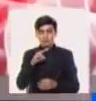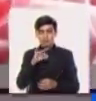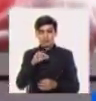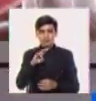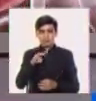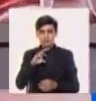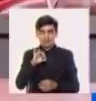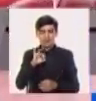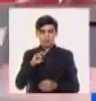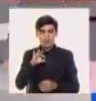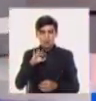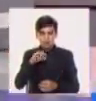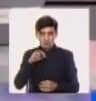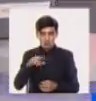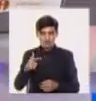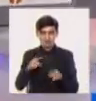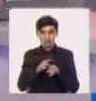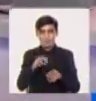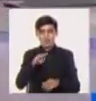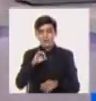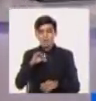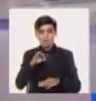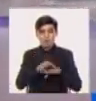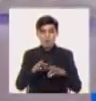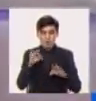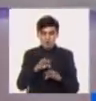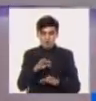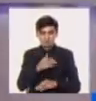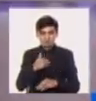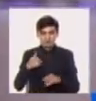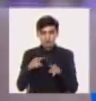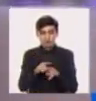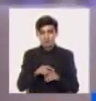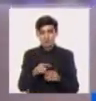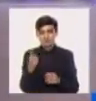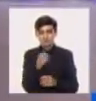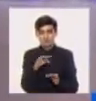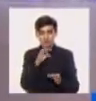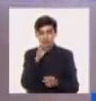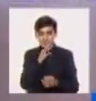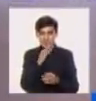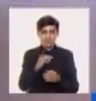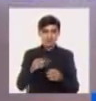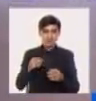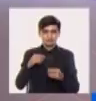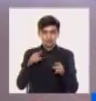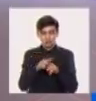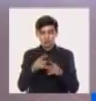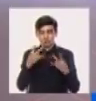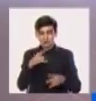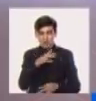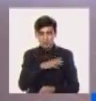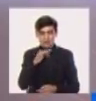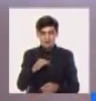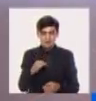пульмонологтар пневмония белгісі білінген науқастарға алғашқыда да ешқандай дәрі-дәрмек пайдаланудың қажеті жоқ деп отыр.